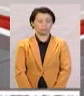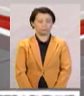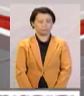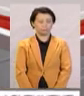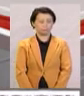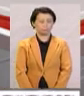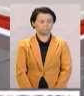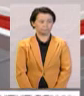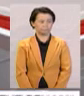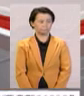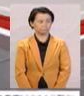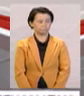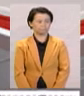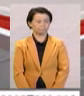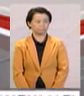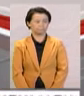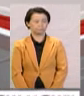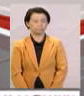Silakan Mazia.